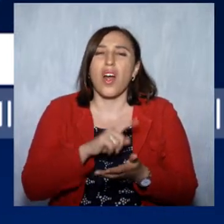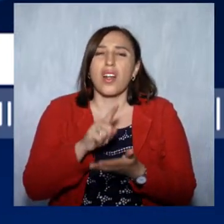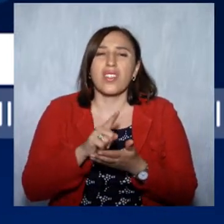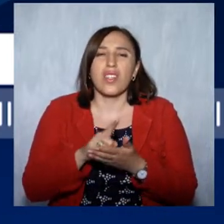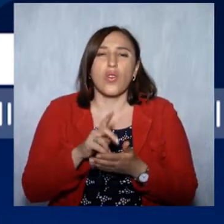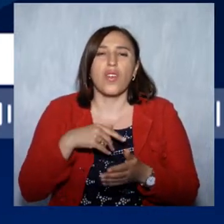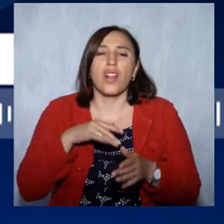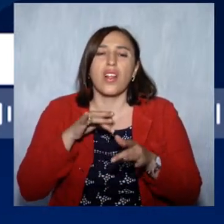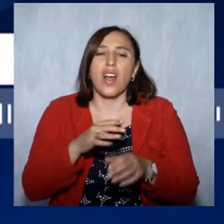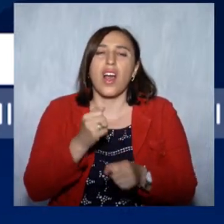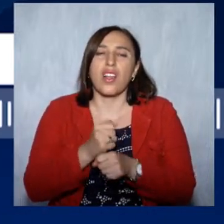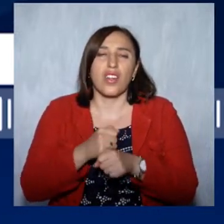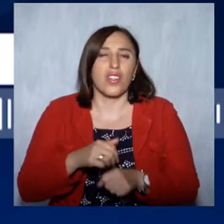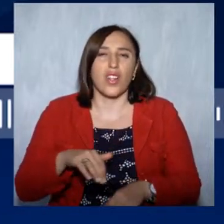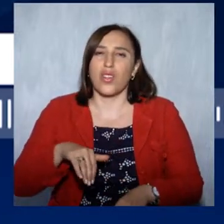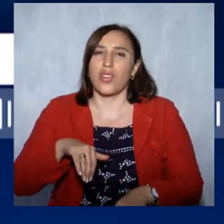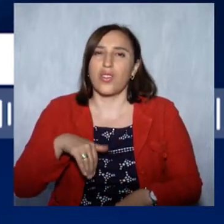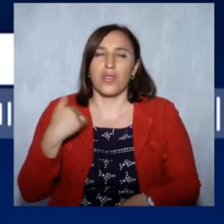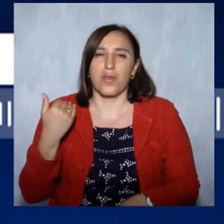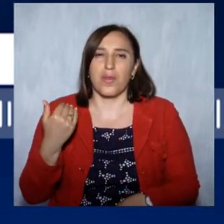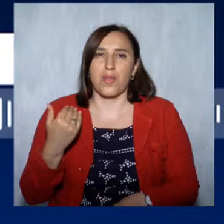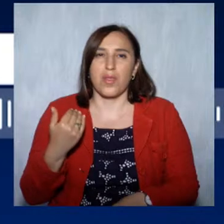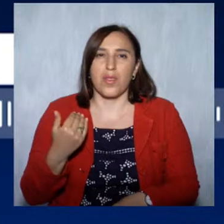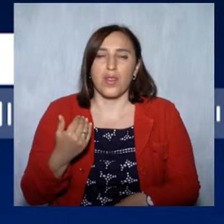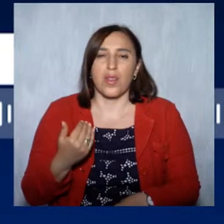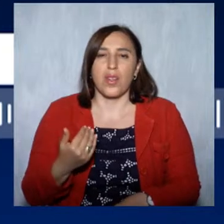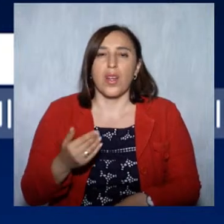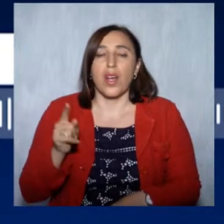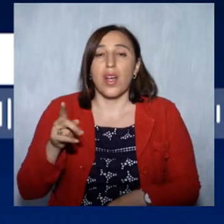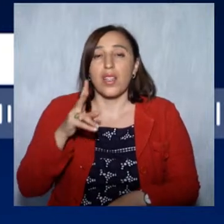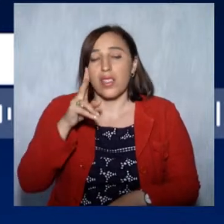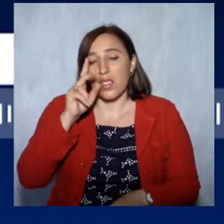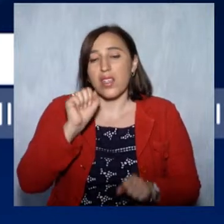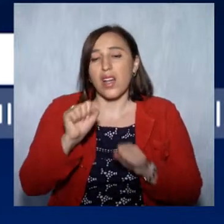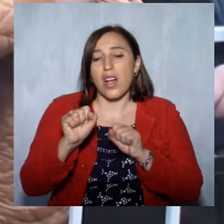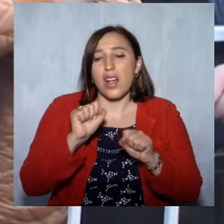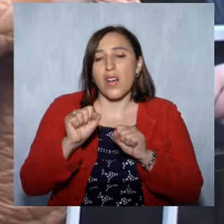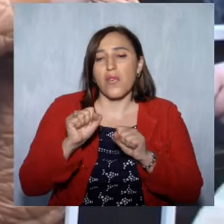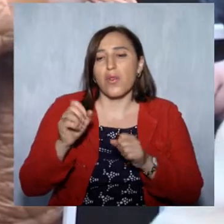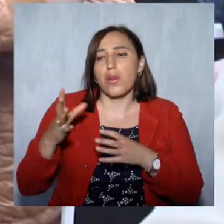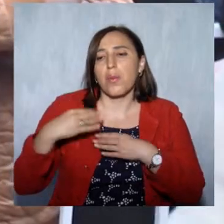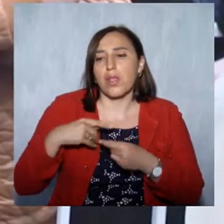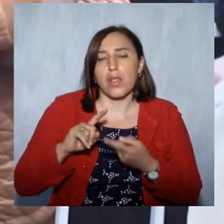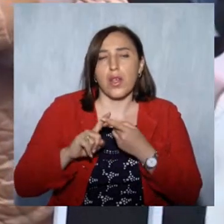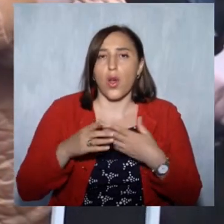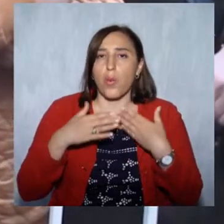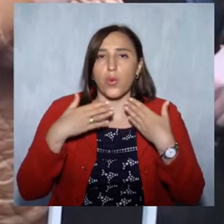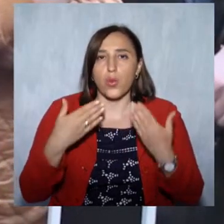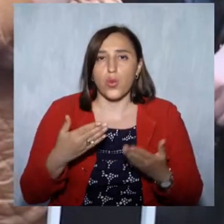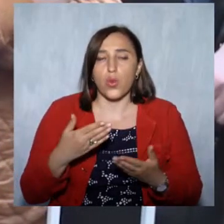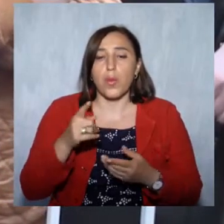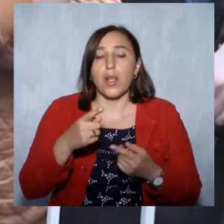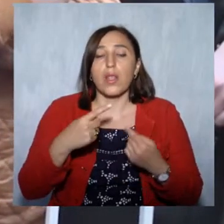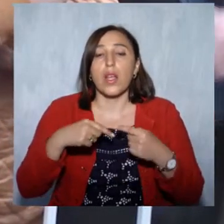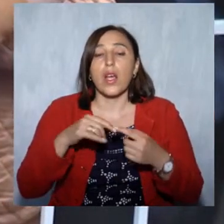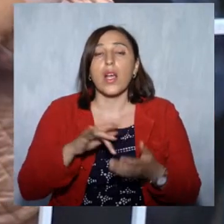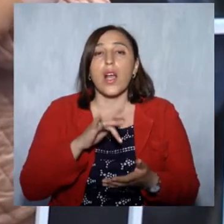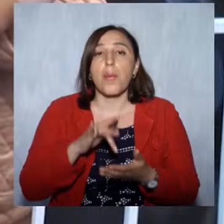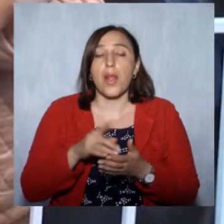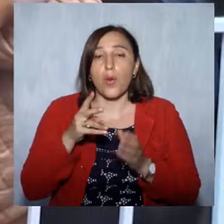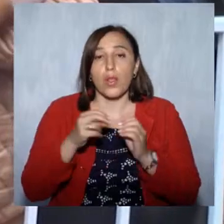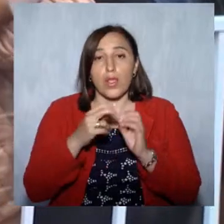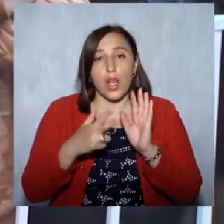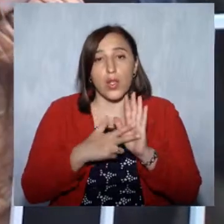ո՞ւմ էլ ի՞նչ չեք տեսնի քաղաքականություն։ Իշխող ուժը հետ ընդհանրապես կապ չունի։ Գործող քաղաքապետը ընտրվել է